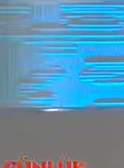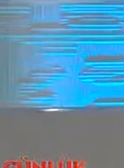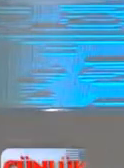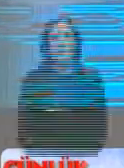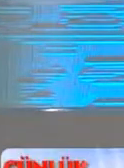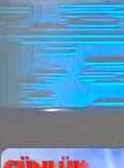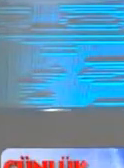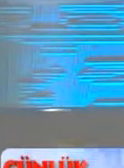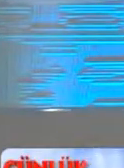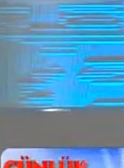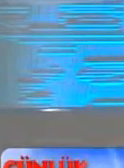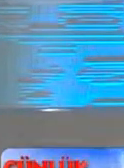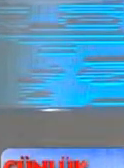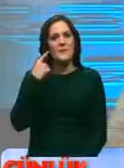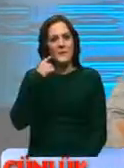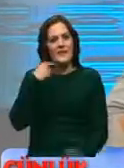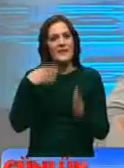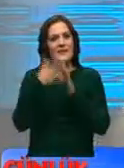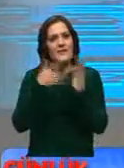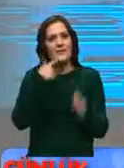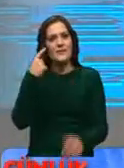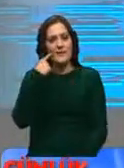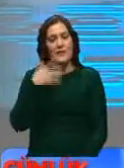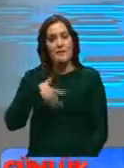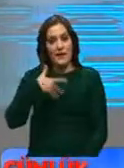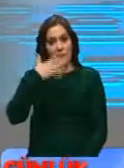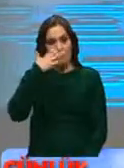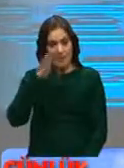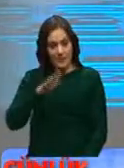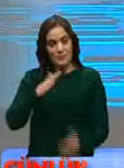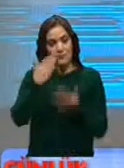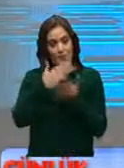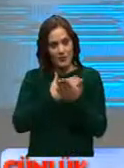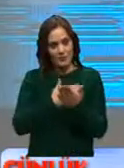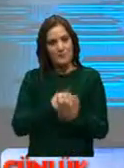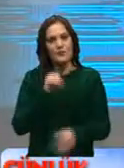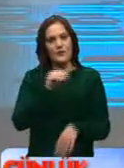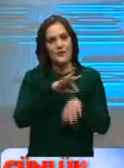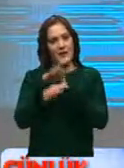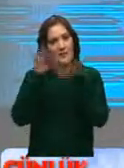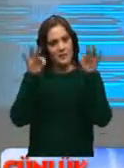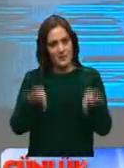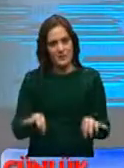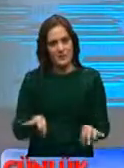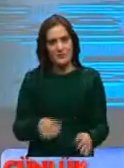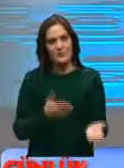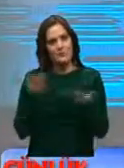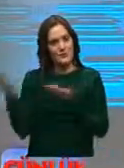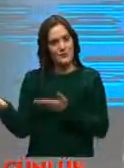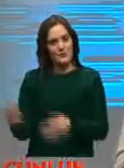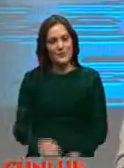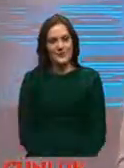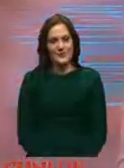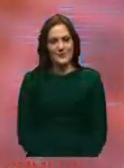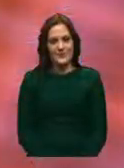Merhabalar efendim, ben Pınar Ayhan. Merakla beklediğiniz programımız Günlük Rehber başlıyor. Buyurun